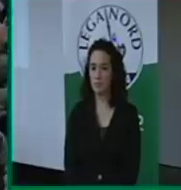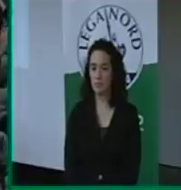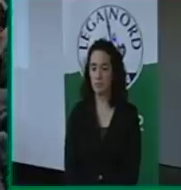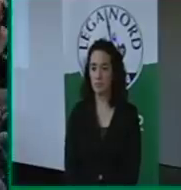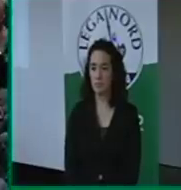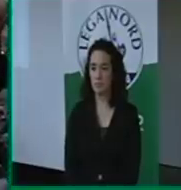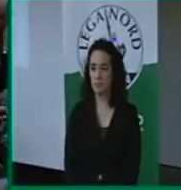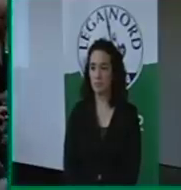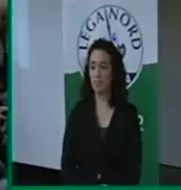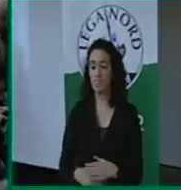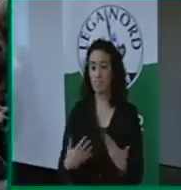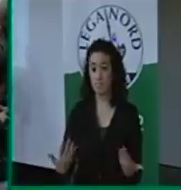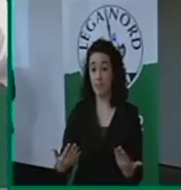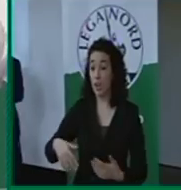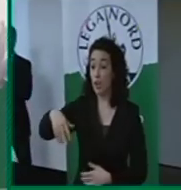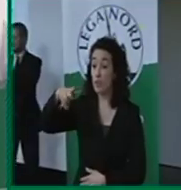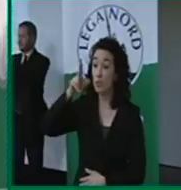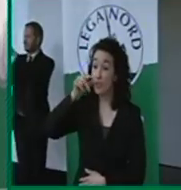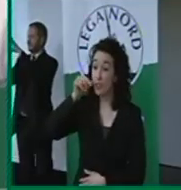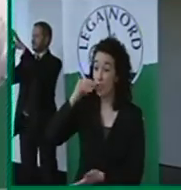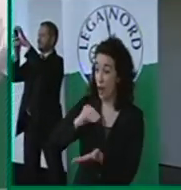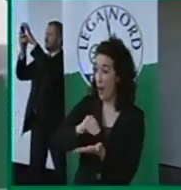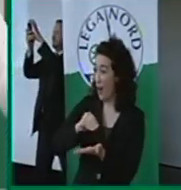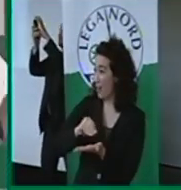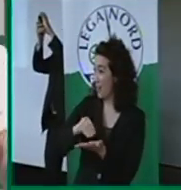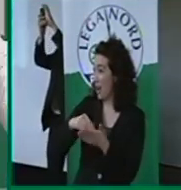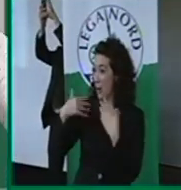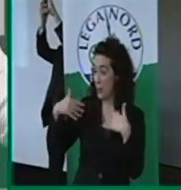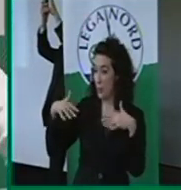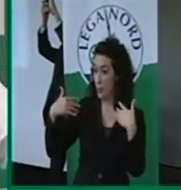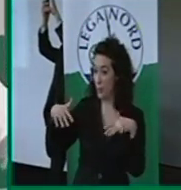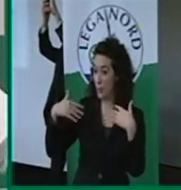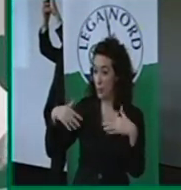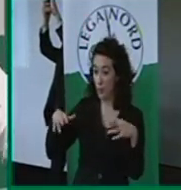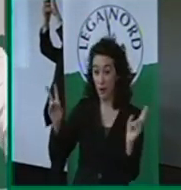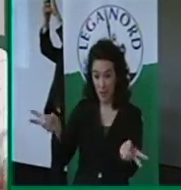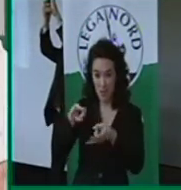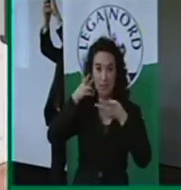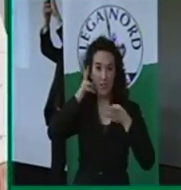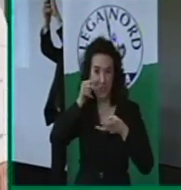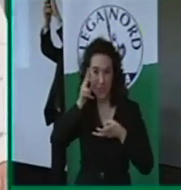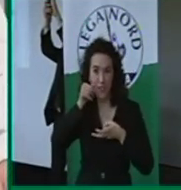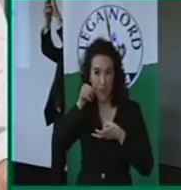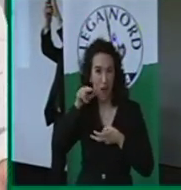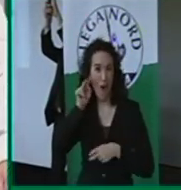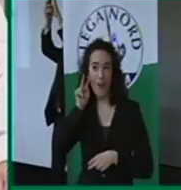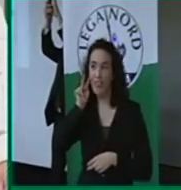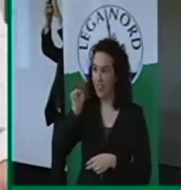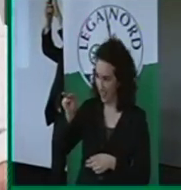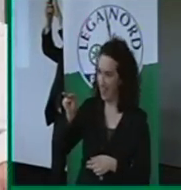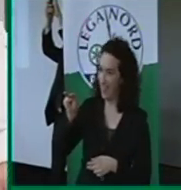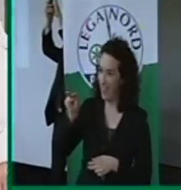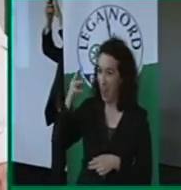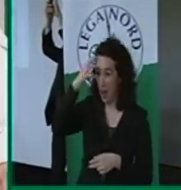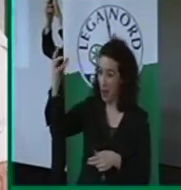come ci sono le donne uh ha trovato delle donne e fra le donne